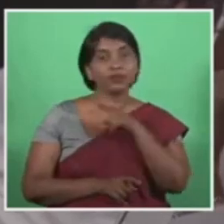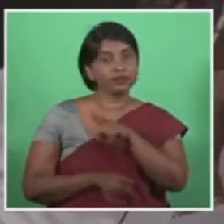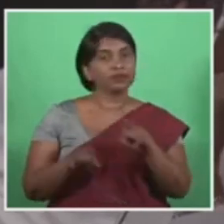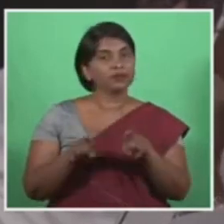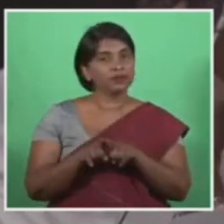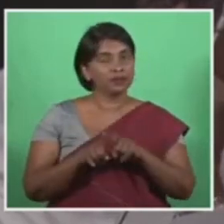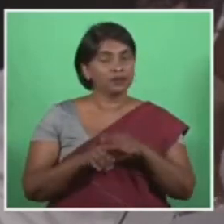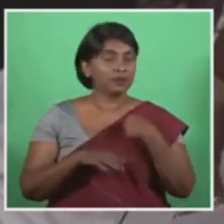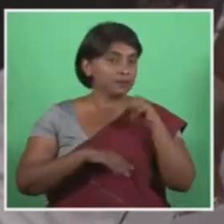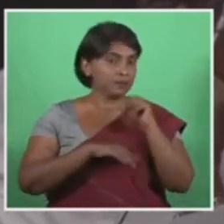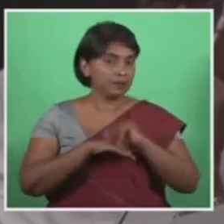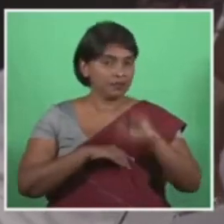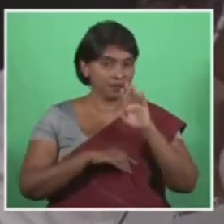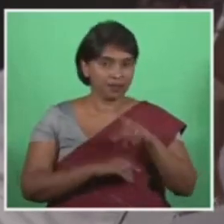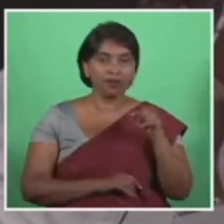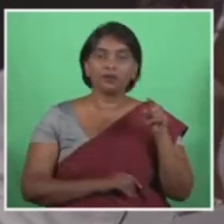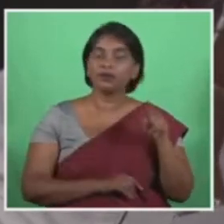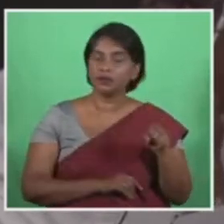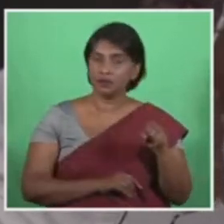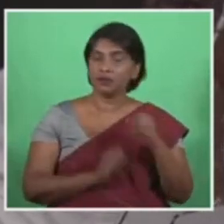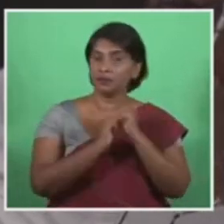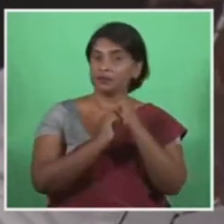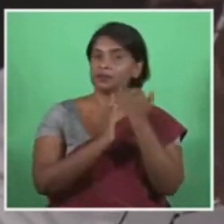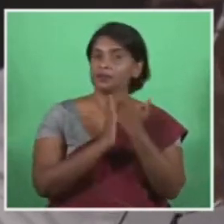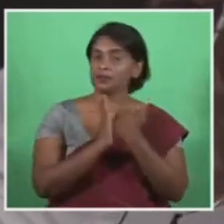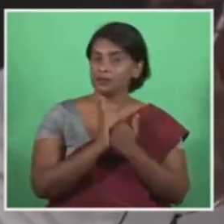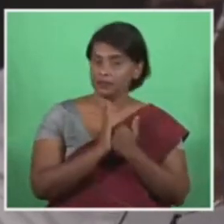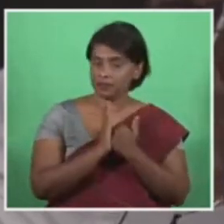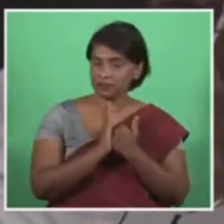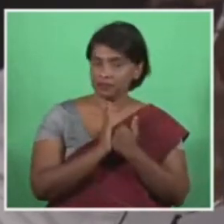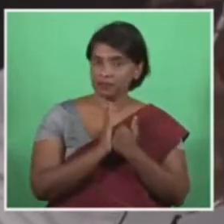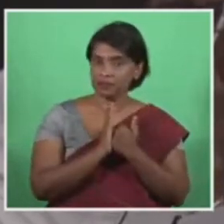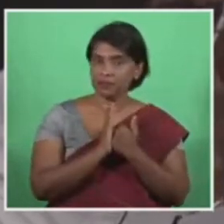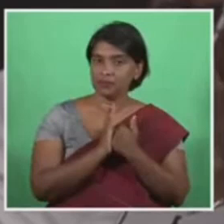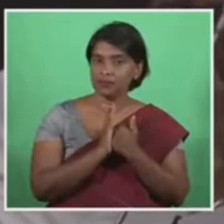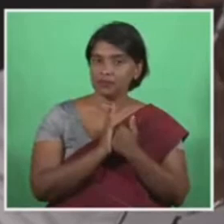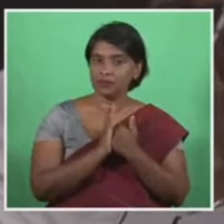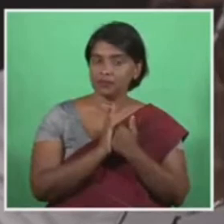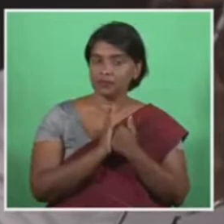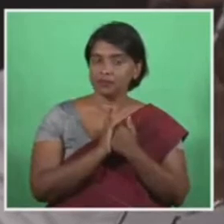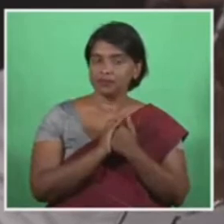एवेन्वेन सकसुनु वेड सटहन